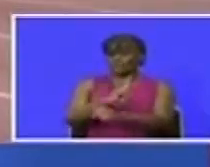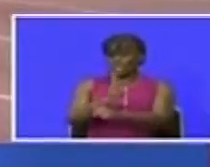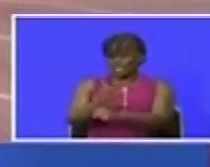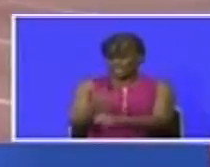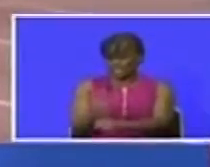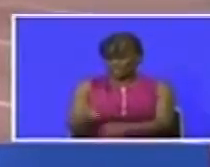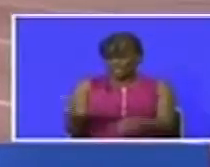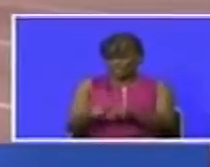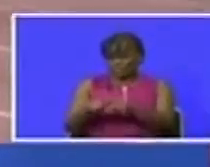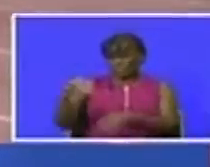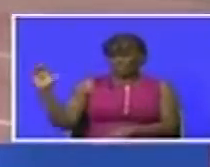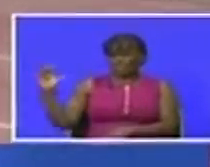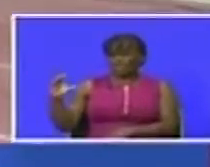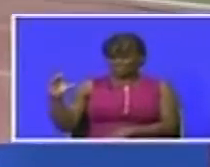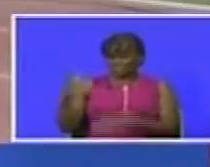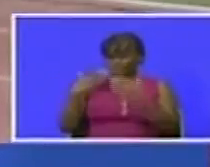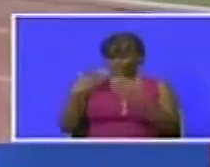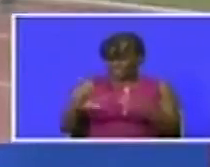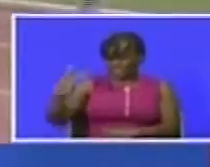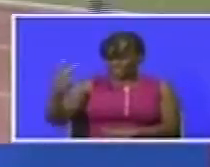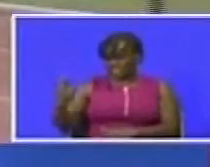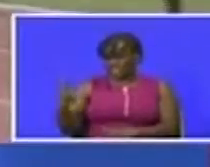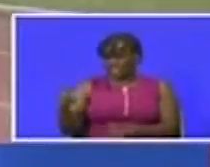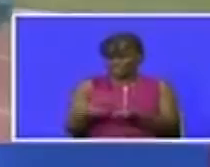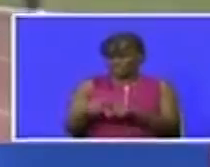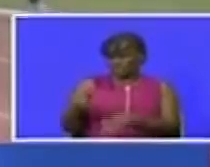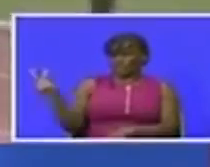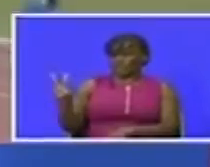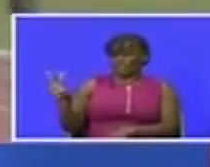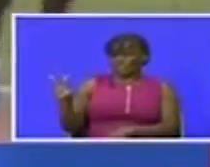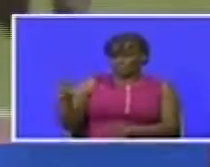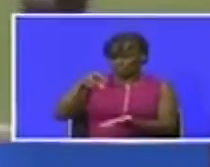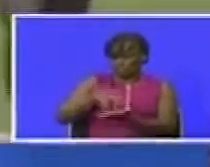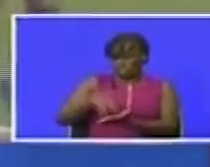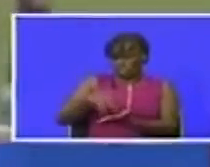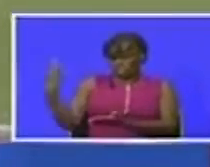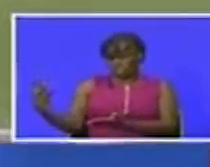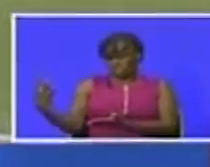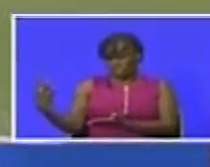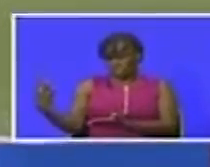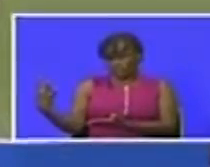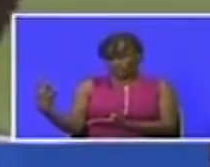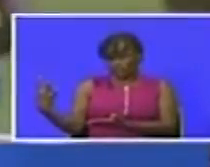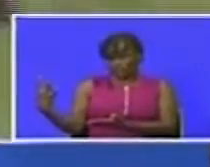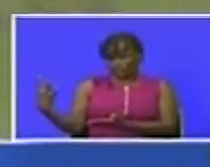Catherine Siokau alimaliza wa pili naye Valentine Kibi akaridhika na nafasi ya tatu.